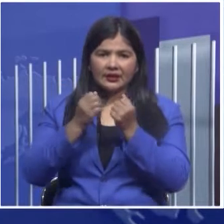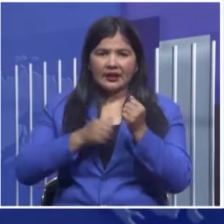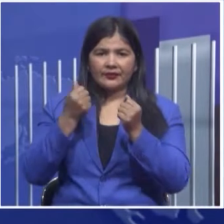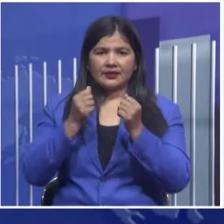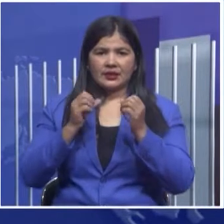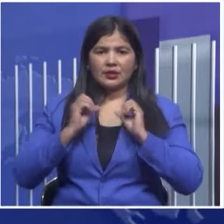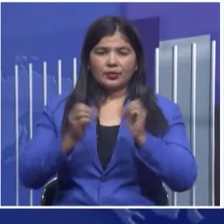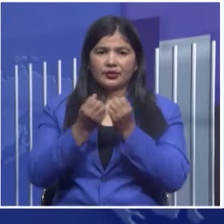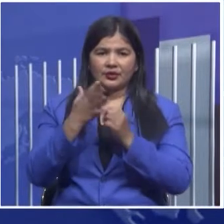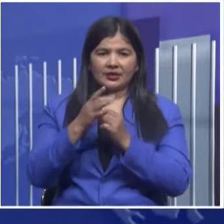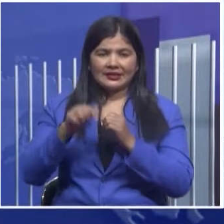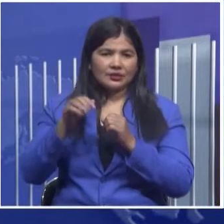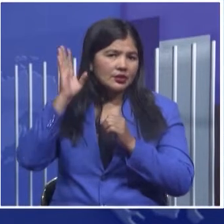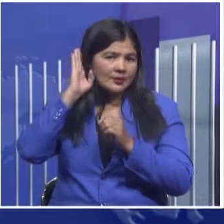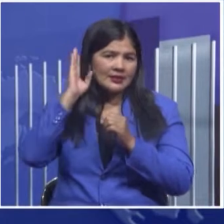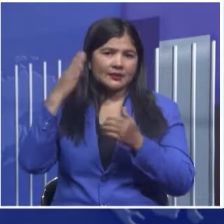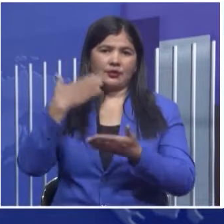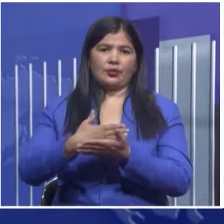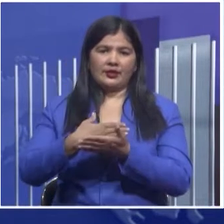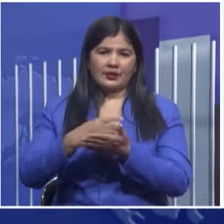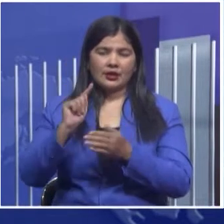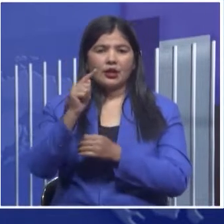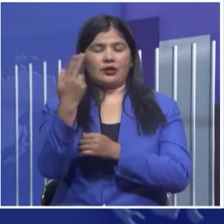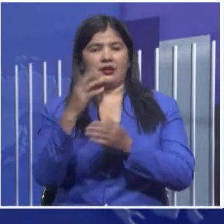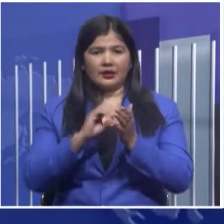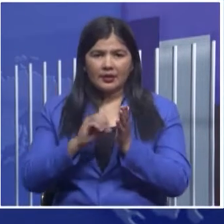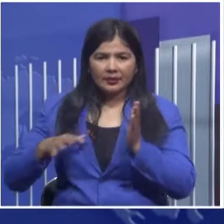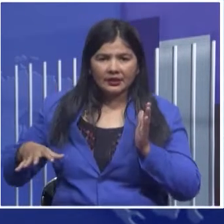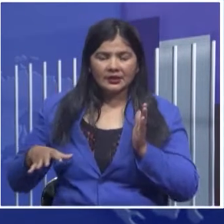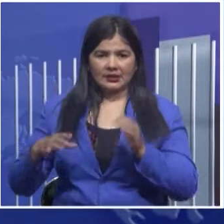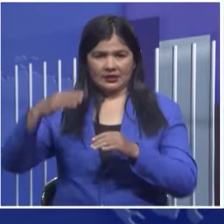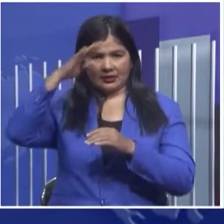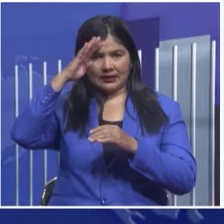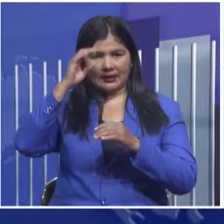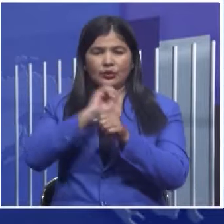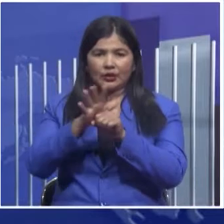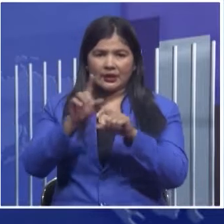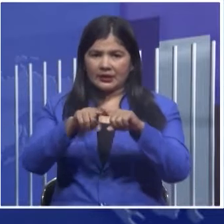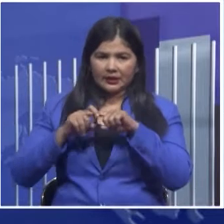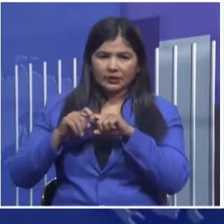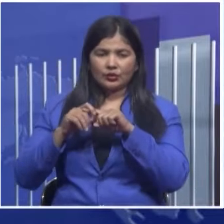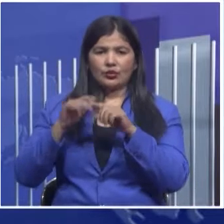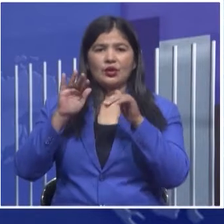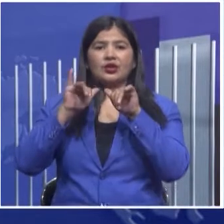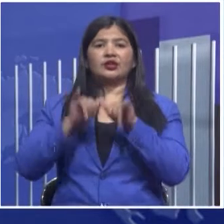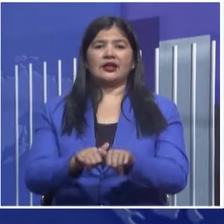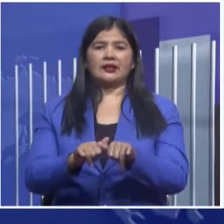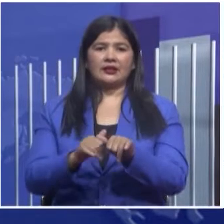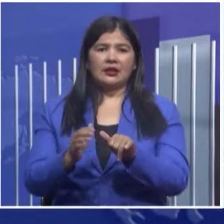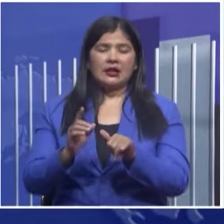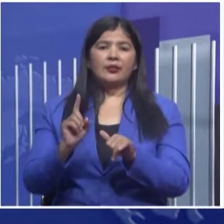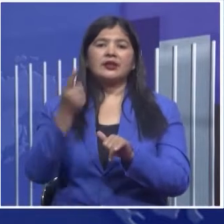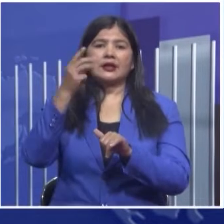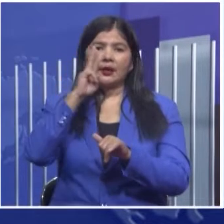छैन। आजको समाचारमा लुम्बिनी र कर्णाली प्रदेश सरकारले गरेका कोरोना रोकथाम तथा नियन्त्रणको तयारी र आगामी